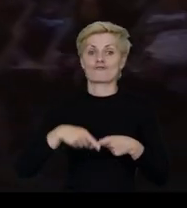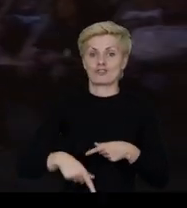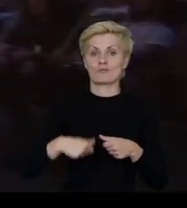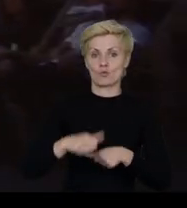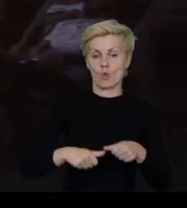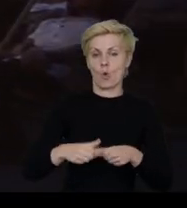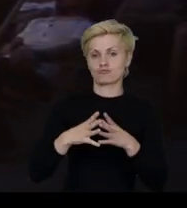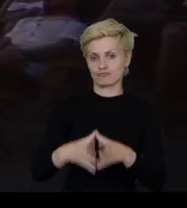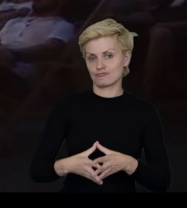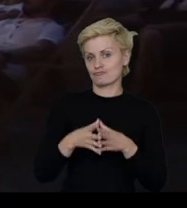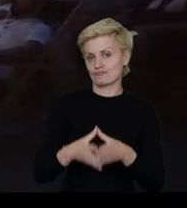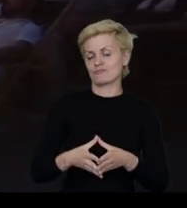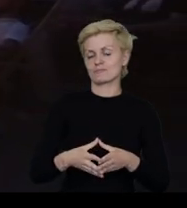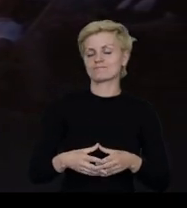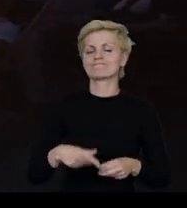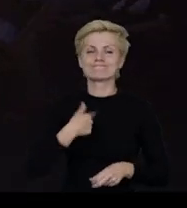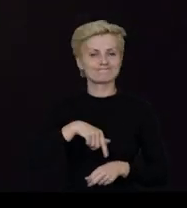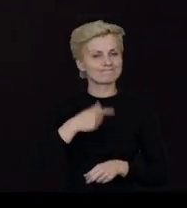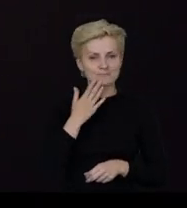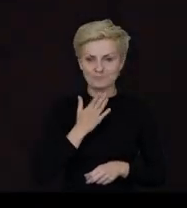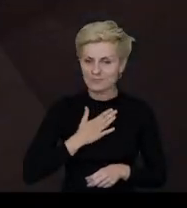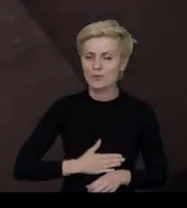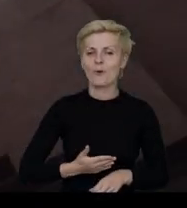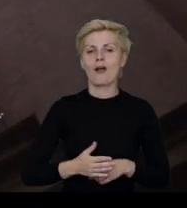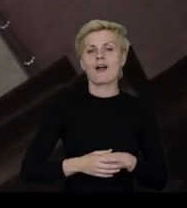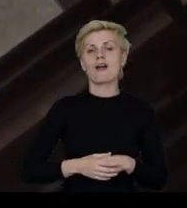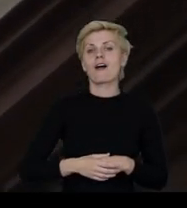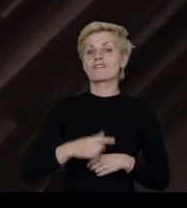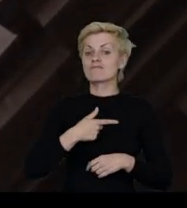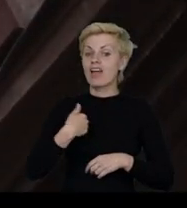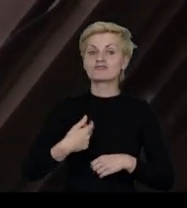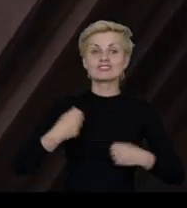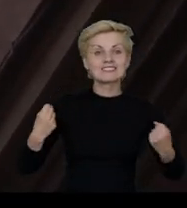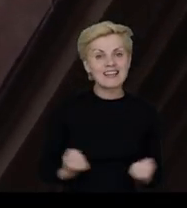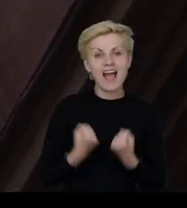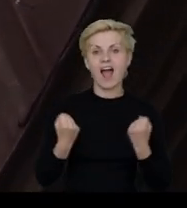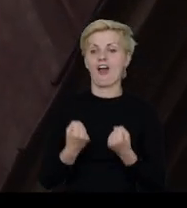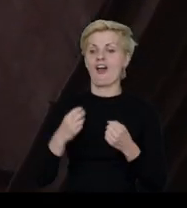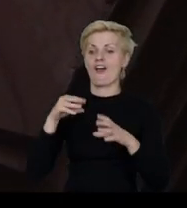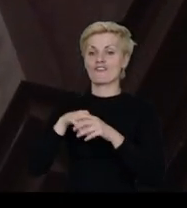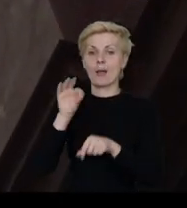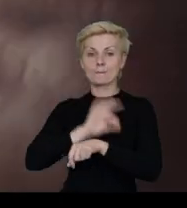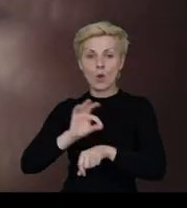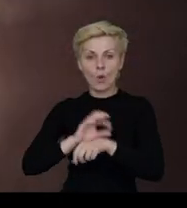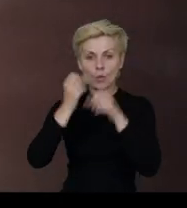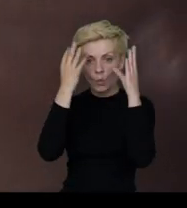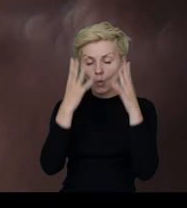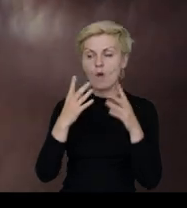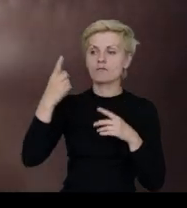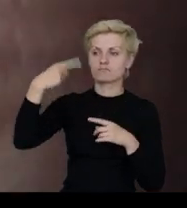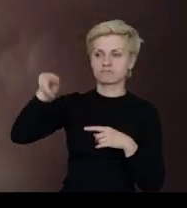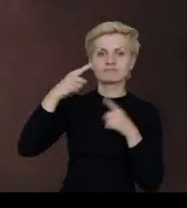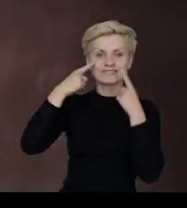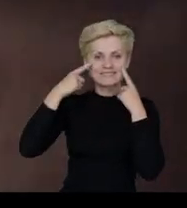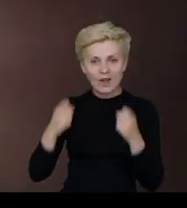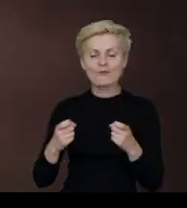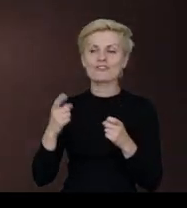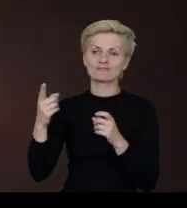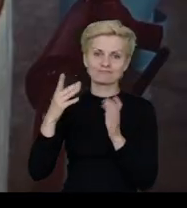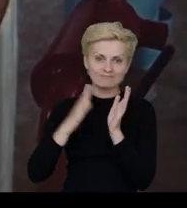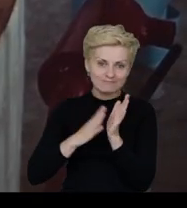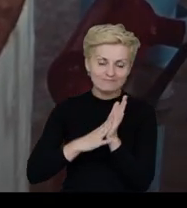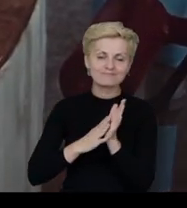swoje dziesięciolecie. Jest nam bardzo miło, że nasze zaangażowanie w projekty kulturalne zostało dostrzeżone